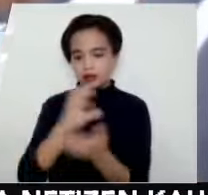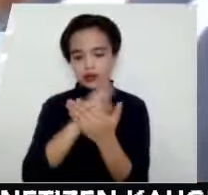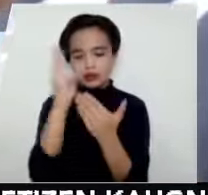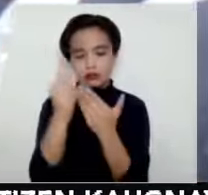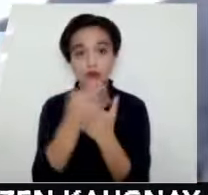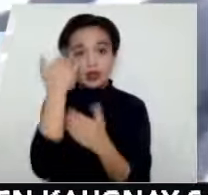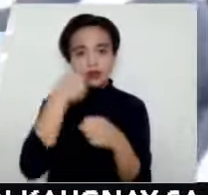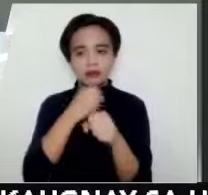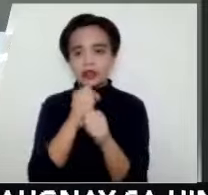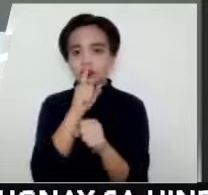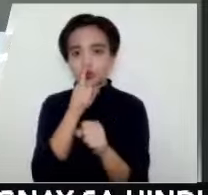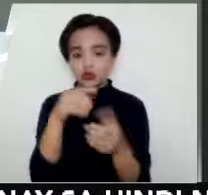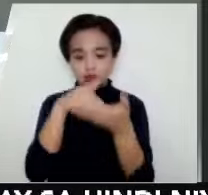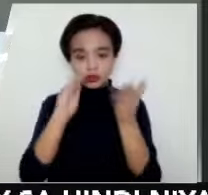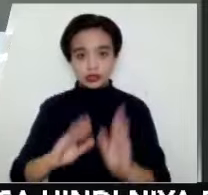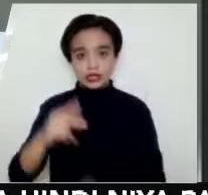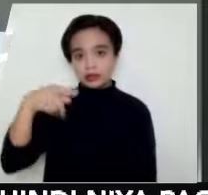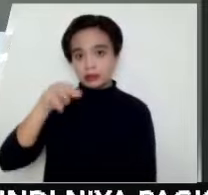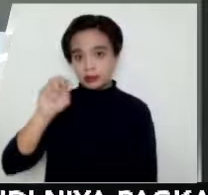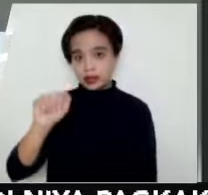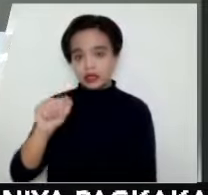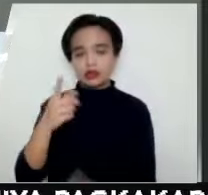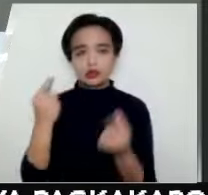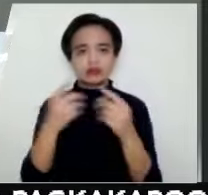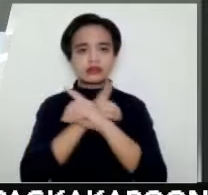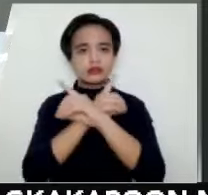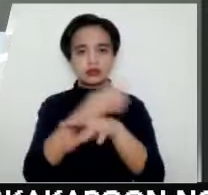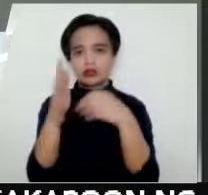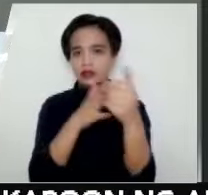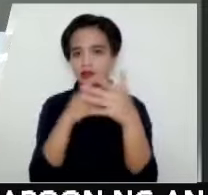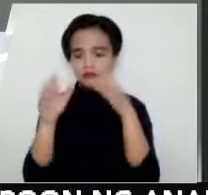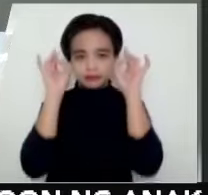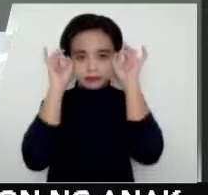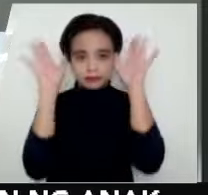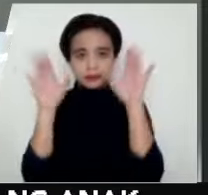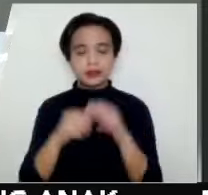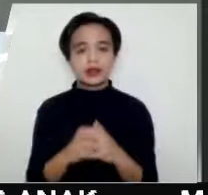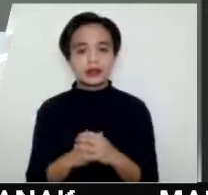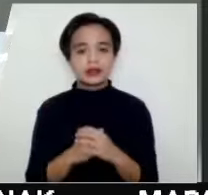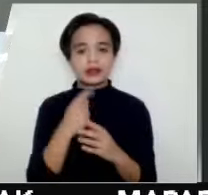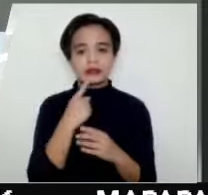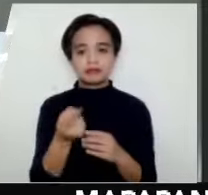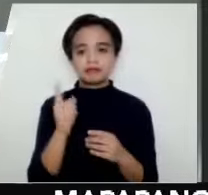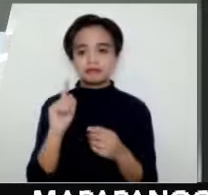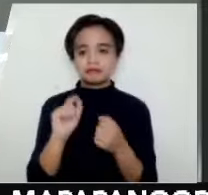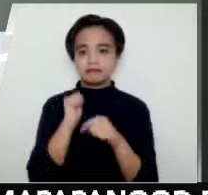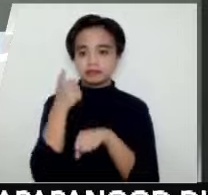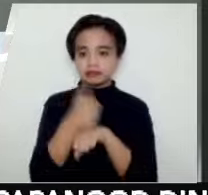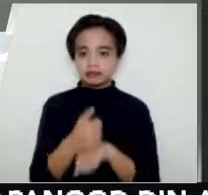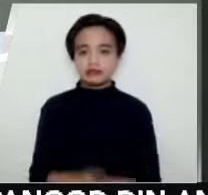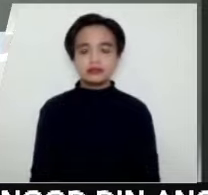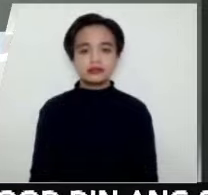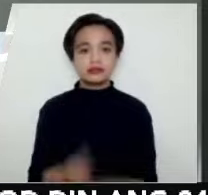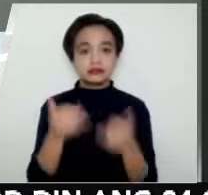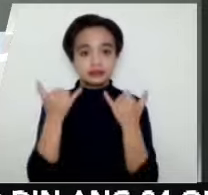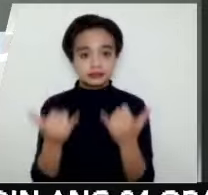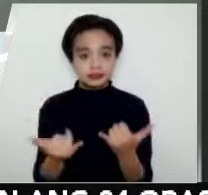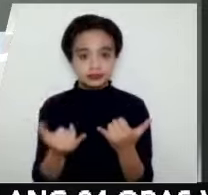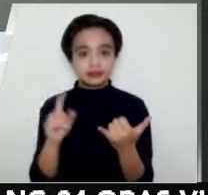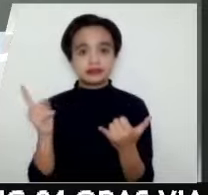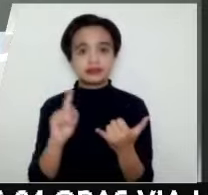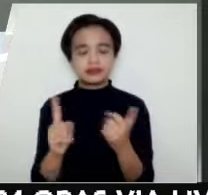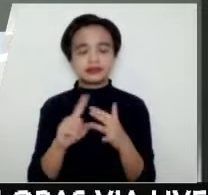labanan ng anumang banta. Kinundi na din ng Pangulo ang mga anyay tangkalang destabilisasyon. This is a time of birth pains, sadly